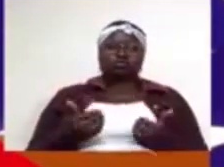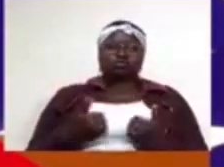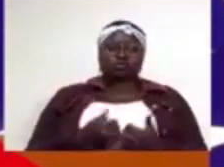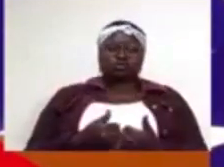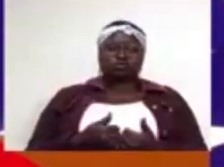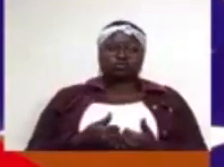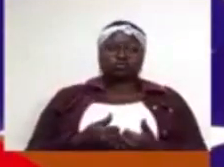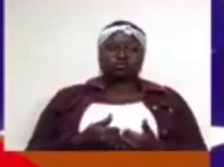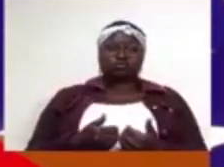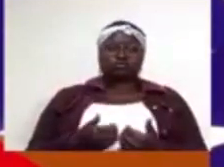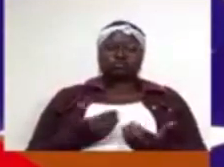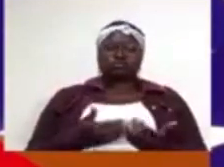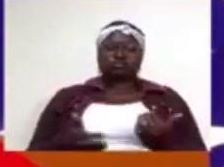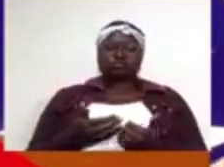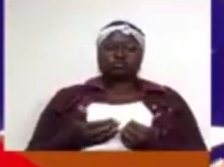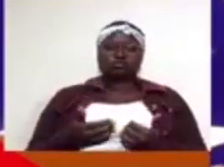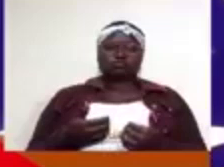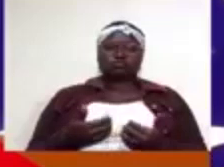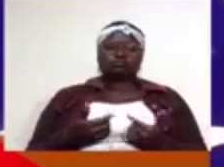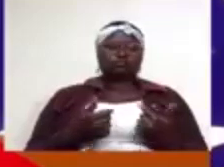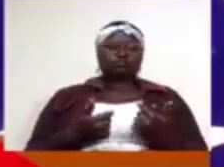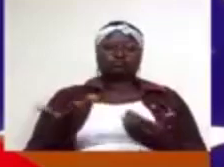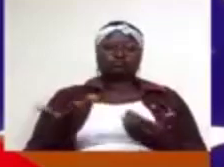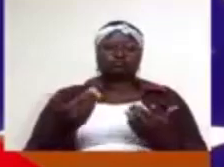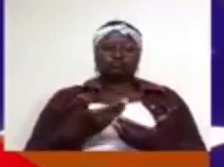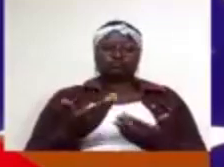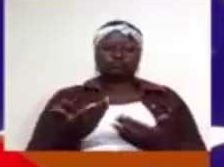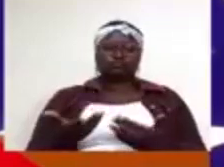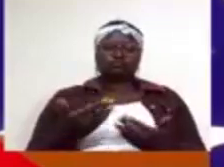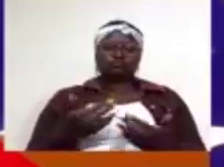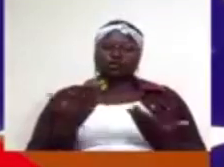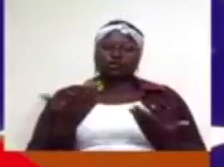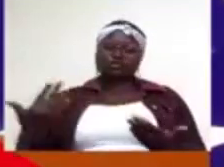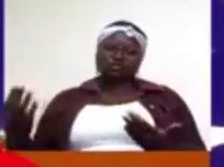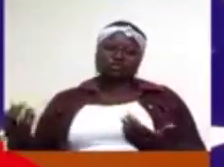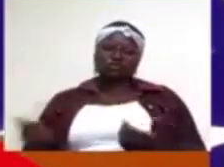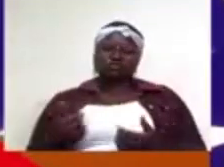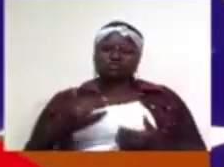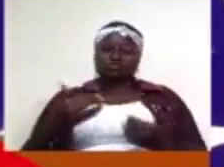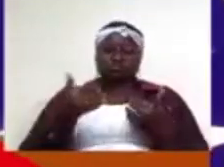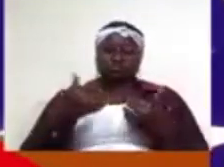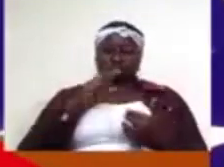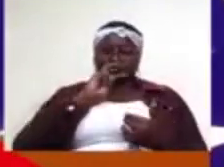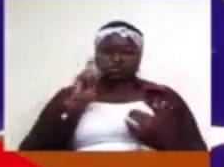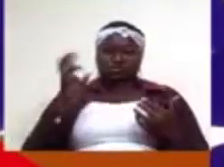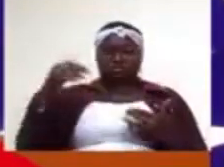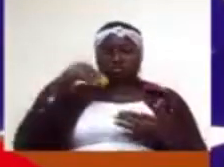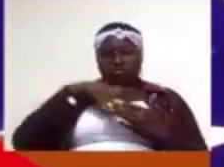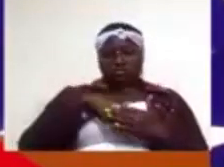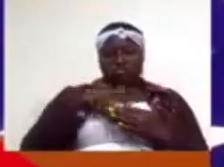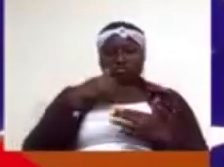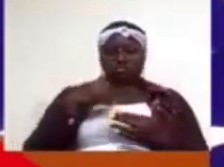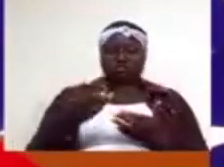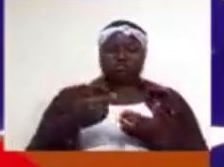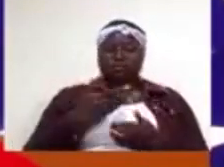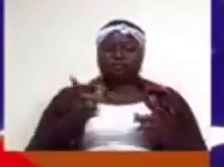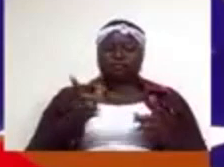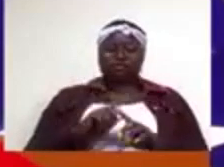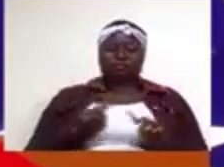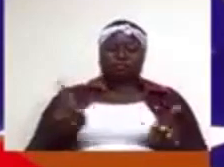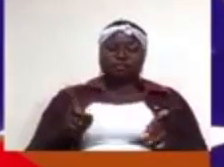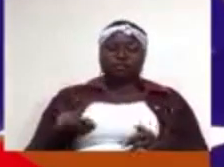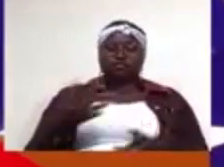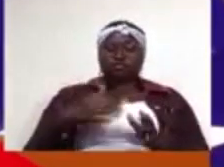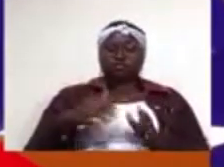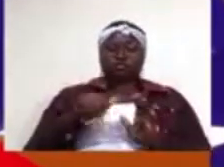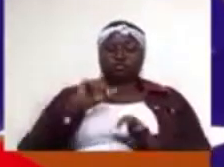kuyuraga, gana juraga na ishi shiro karithea, attributes kema udoku wa nathini wao. Not odo society to tifudi zetio na